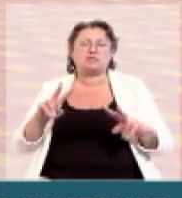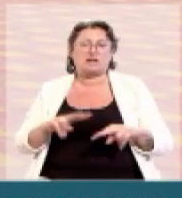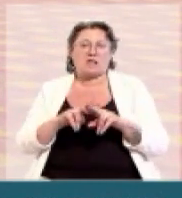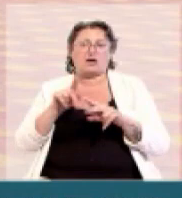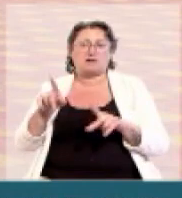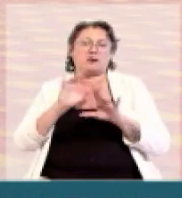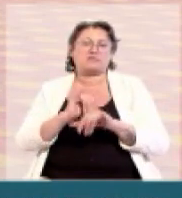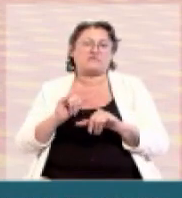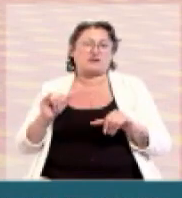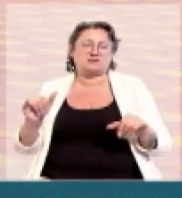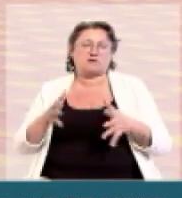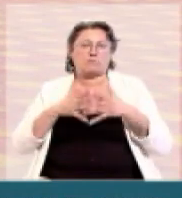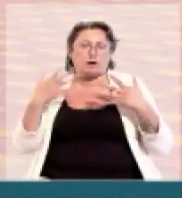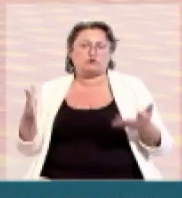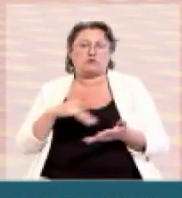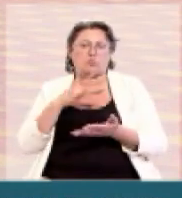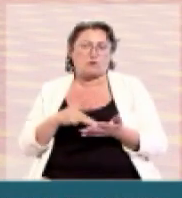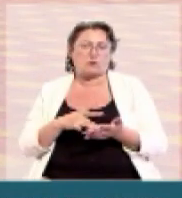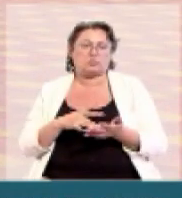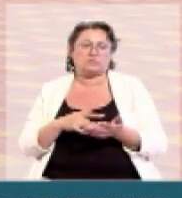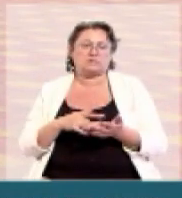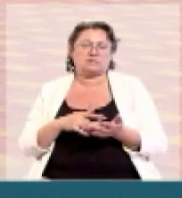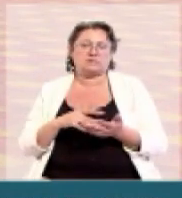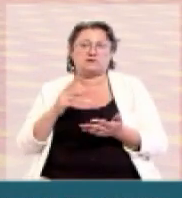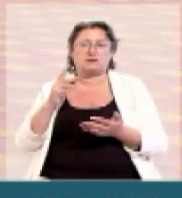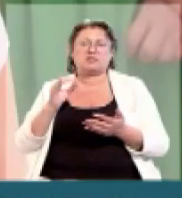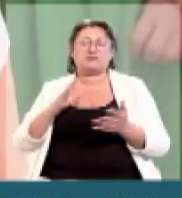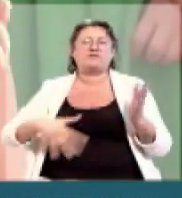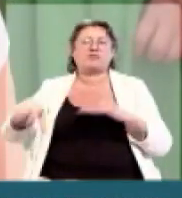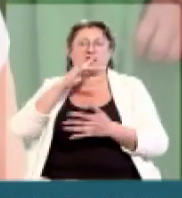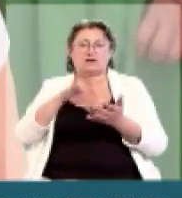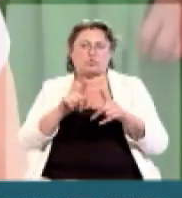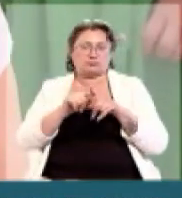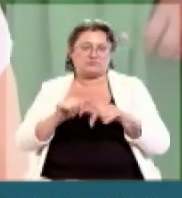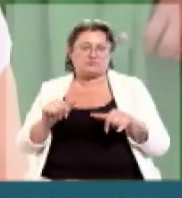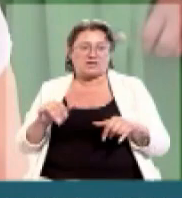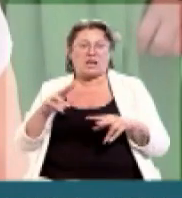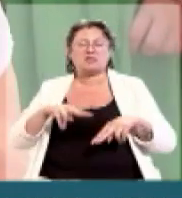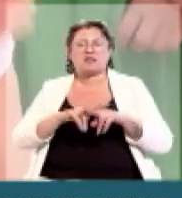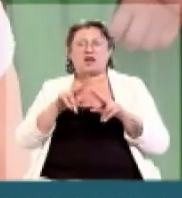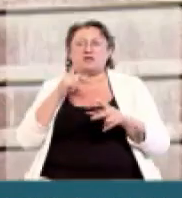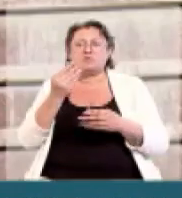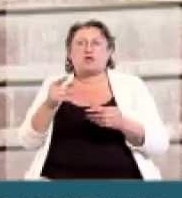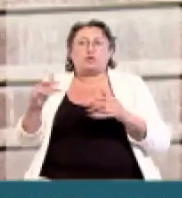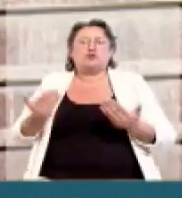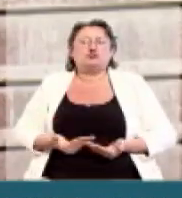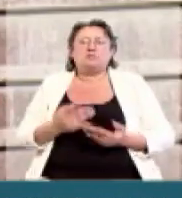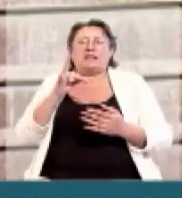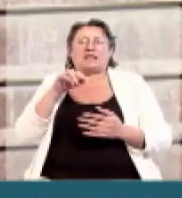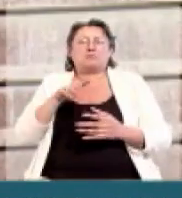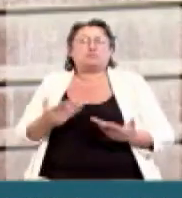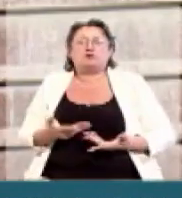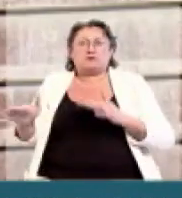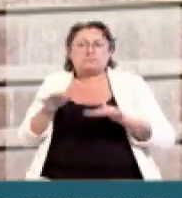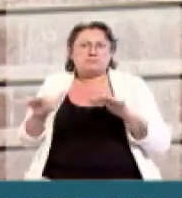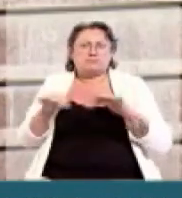нас развивается. Большой город, он дает пример всему Казахстану. Астана завораживает своим ритмом жизни и влюбляет